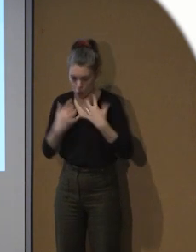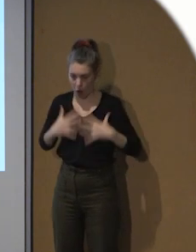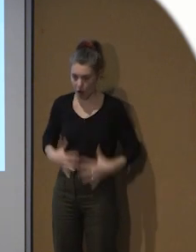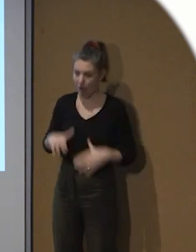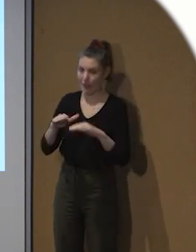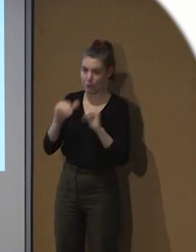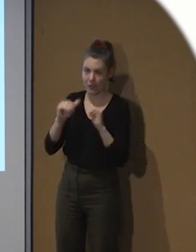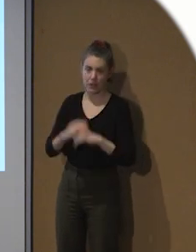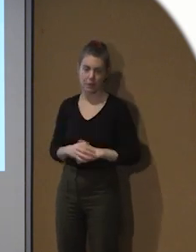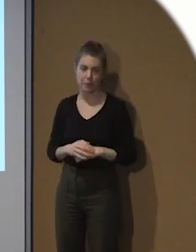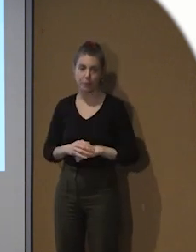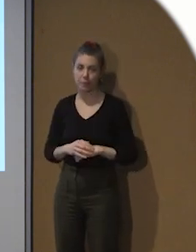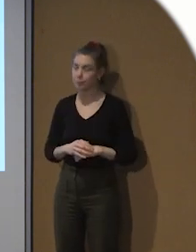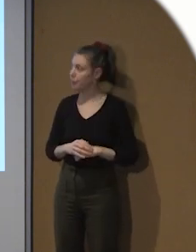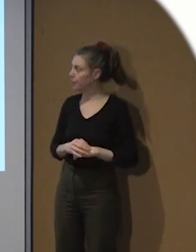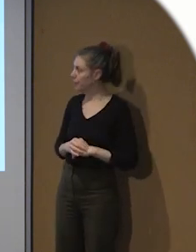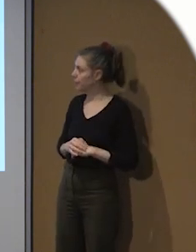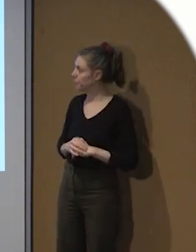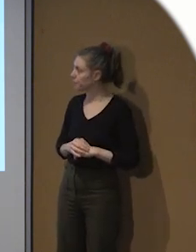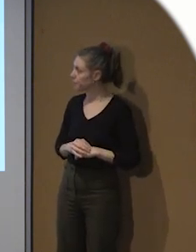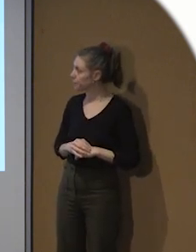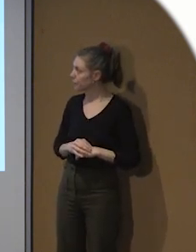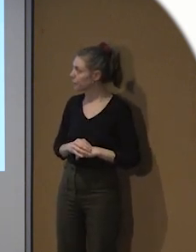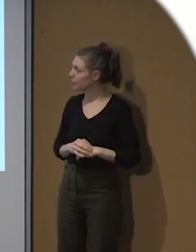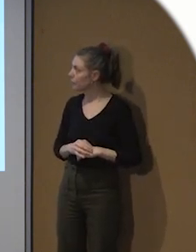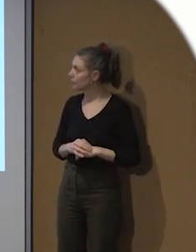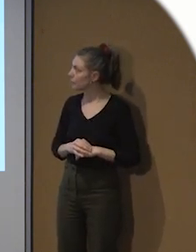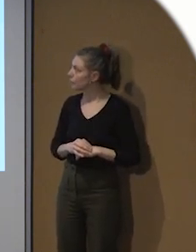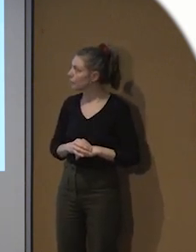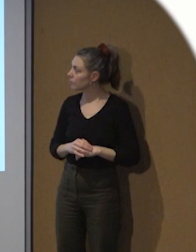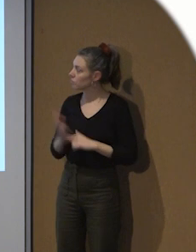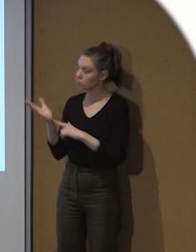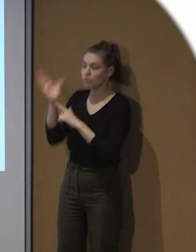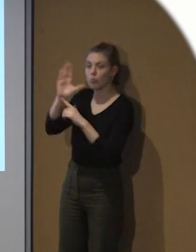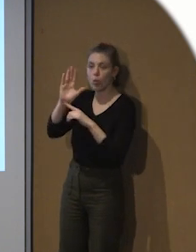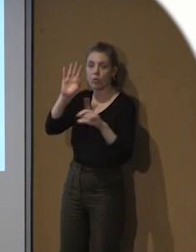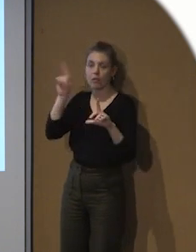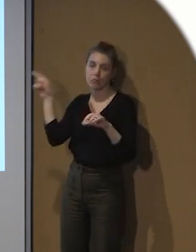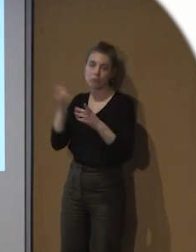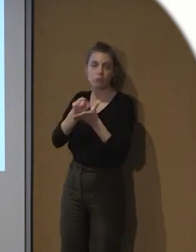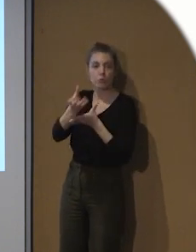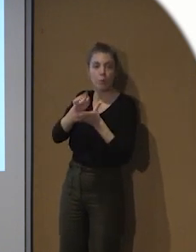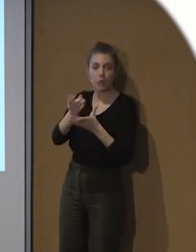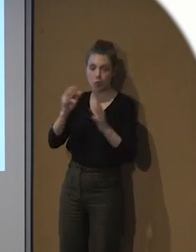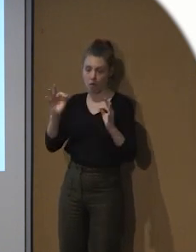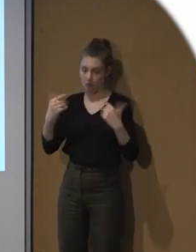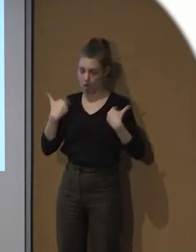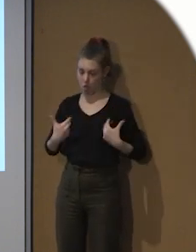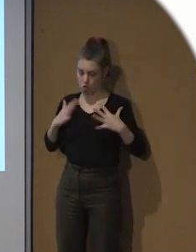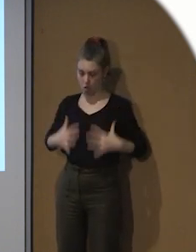Quelques notions sur les dépenses énergétiques, faibles, le sommeil, le repos allongé, l'activité assise.